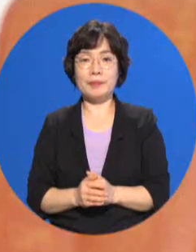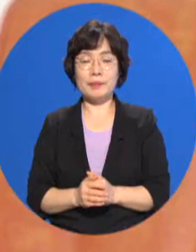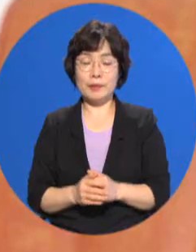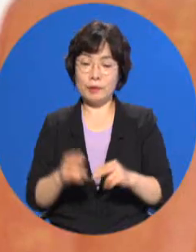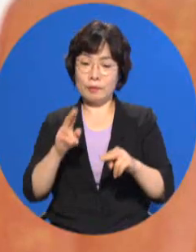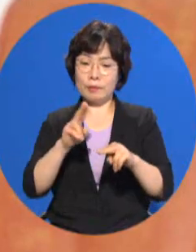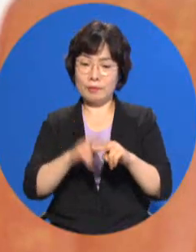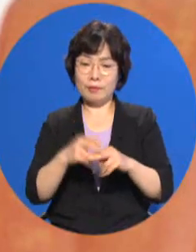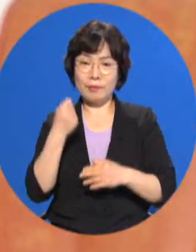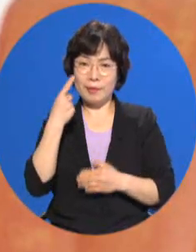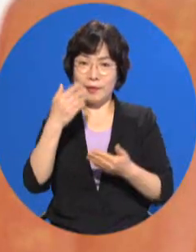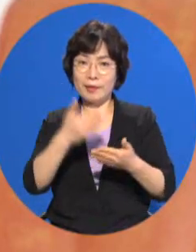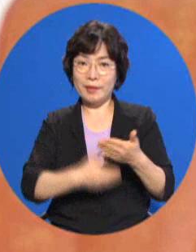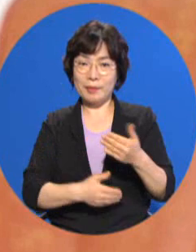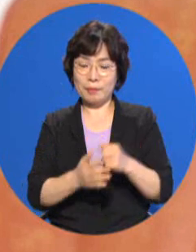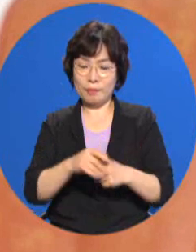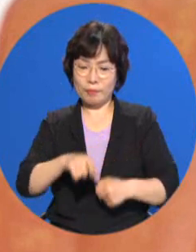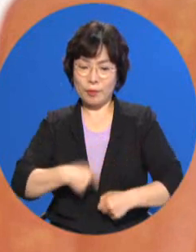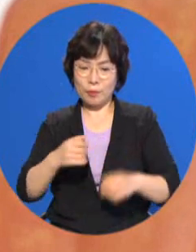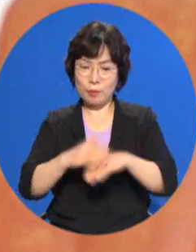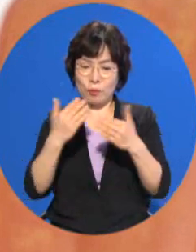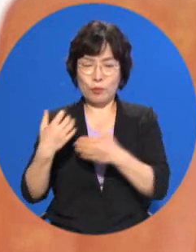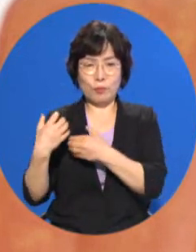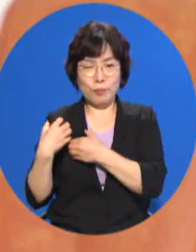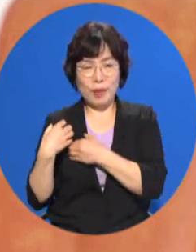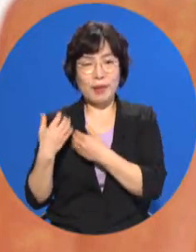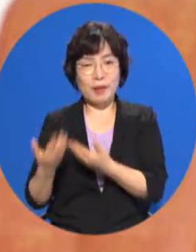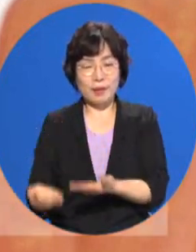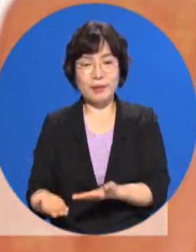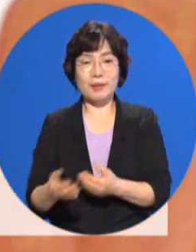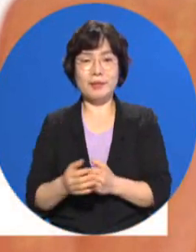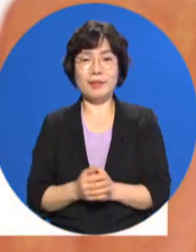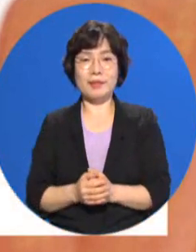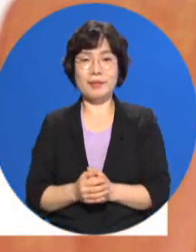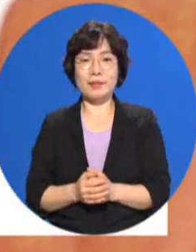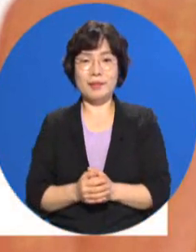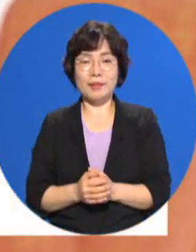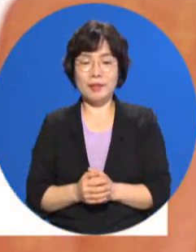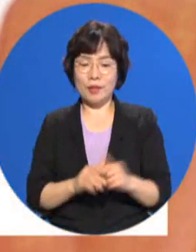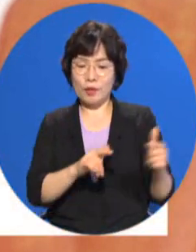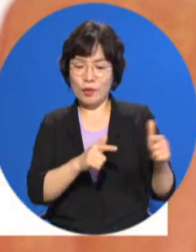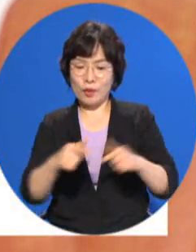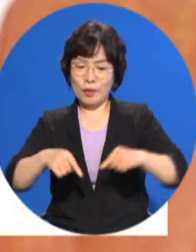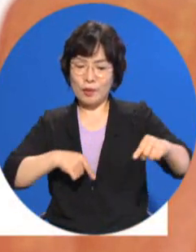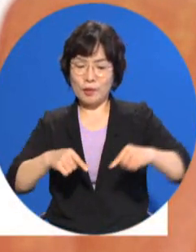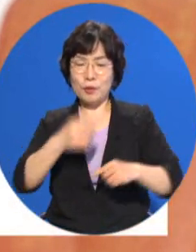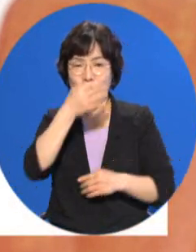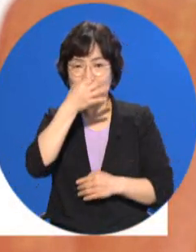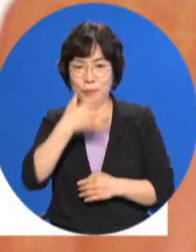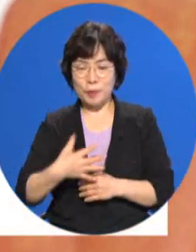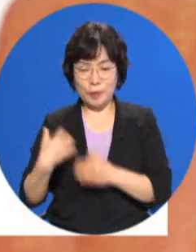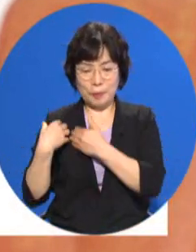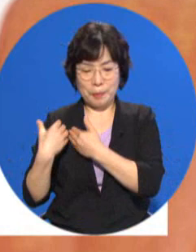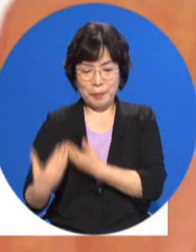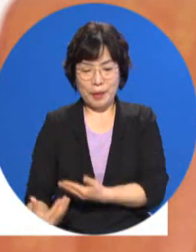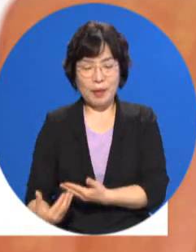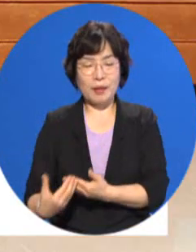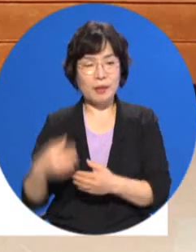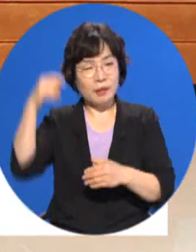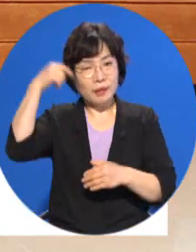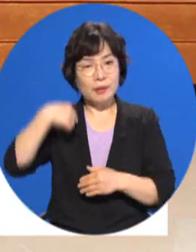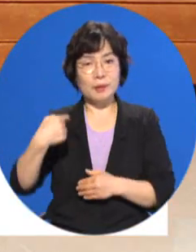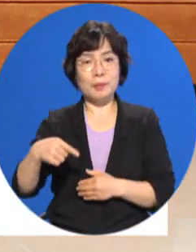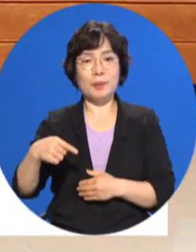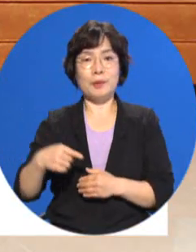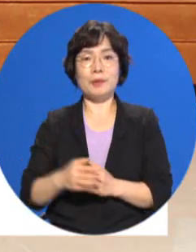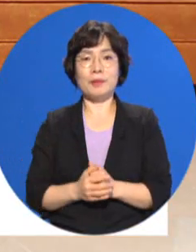임기가 한 달 정도 남긴 했는데 사실상 모든 짐을 내려놓으셨습니다. 예. 예. 각박했던 정치 역정 이제 내려놓은 소감 어떠세요? 예. 예.